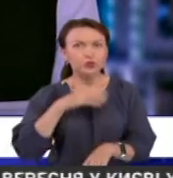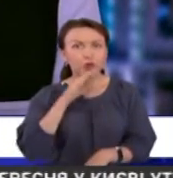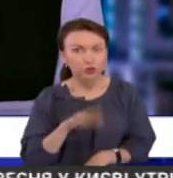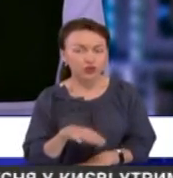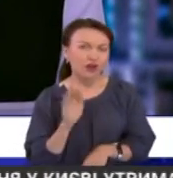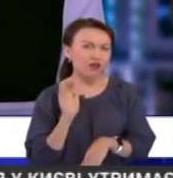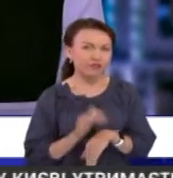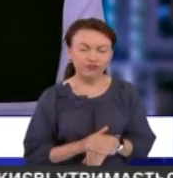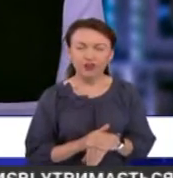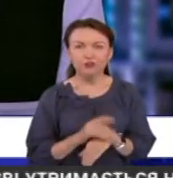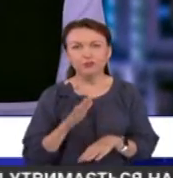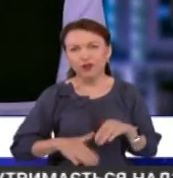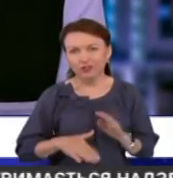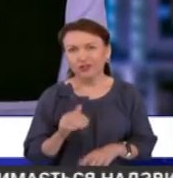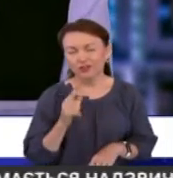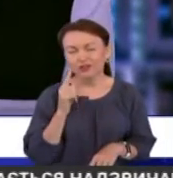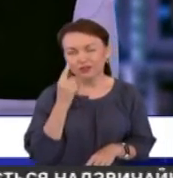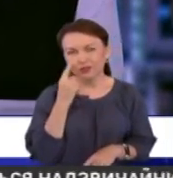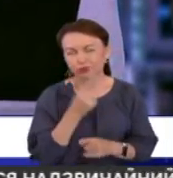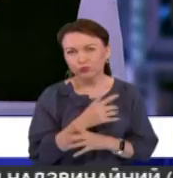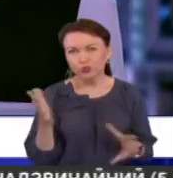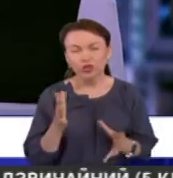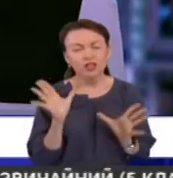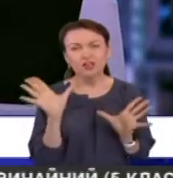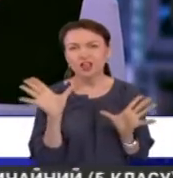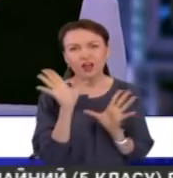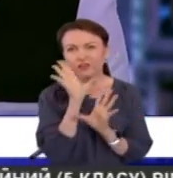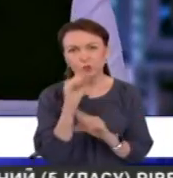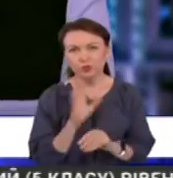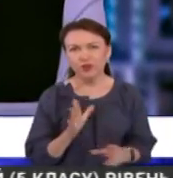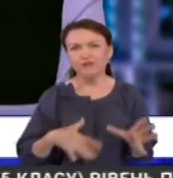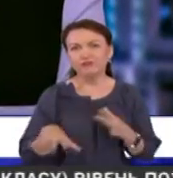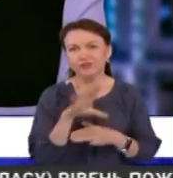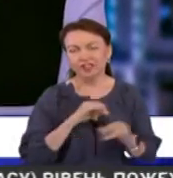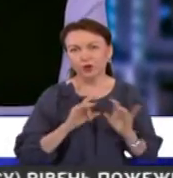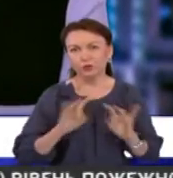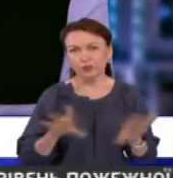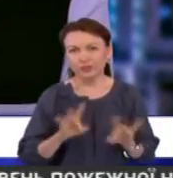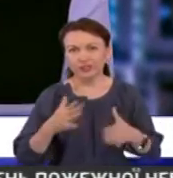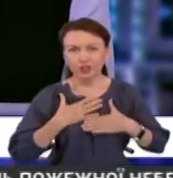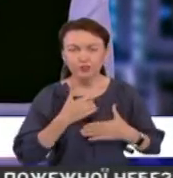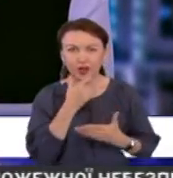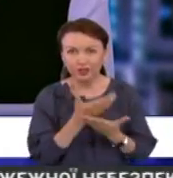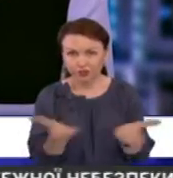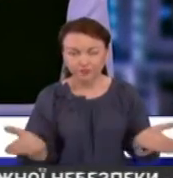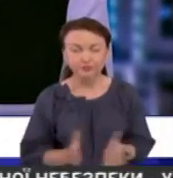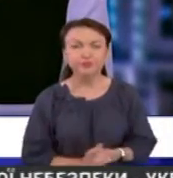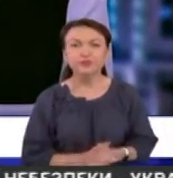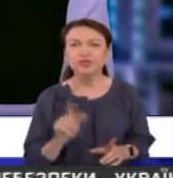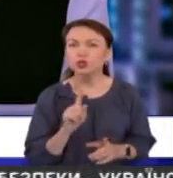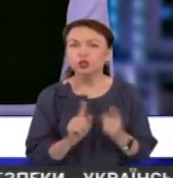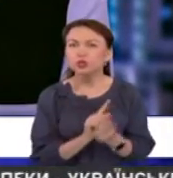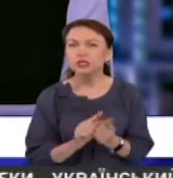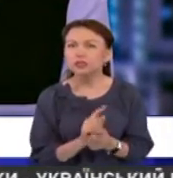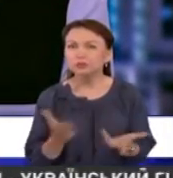але натомість практика говорить про те, що все ж таки не все встигає. Гаємо розповісти нашим глядачам. Пані Наталю, що за зміни